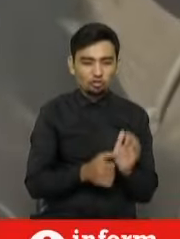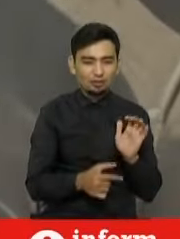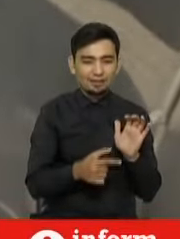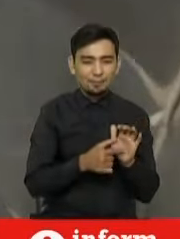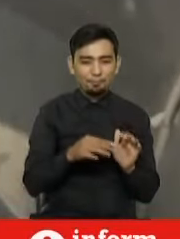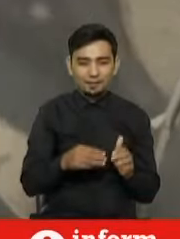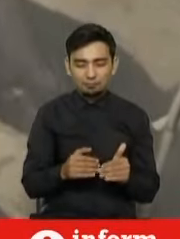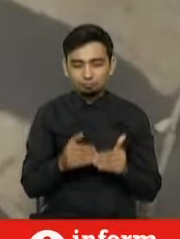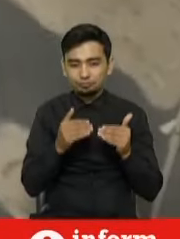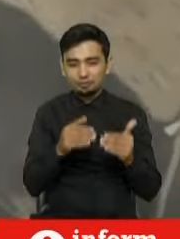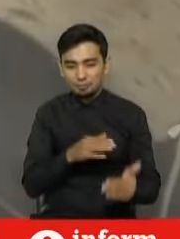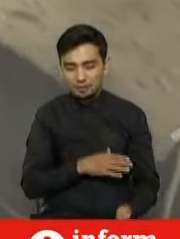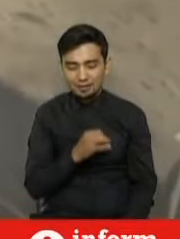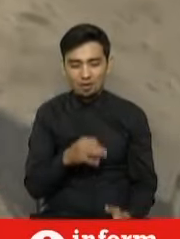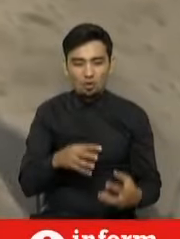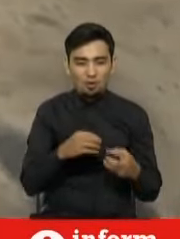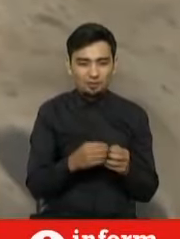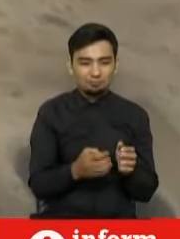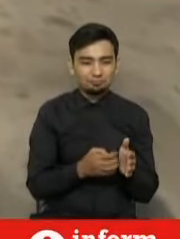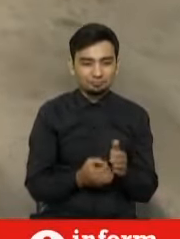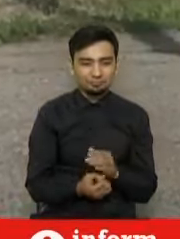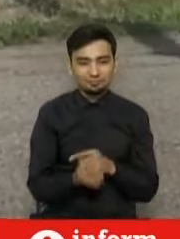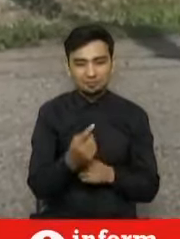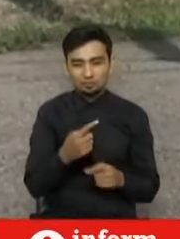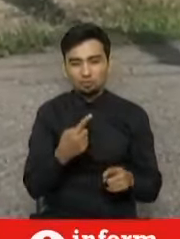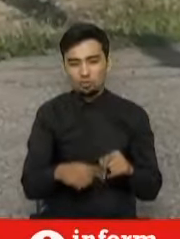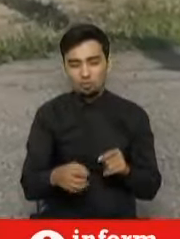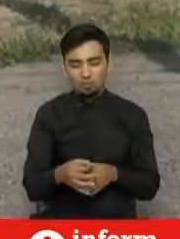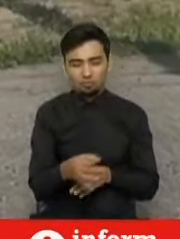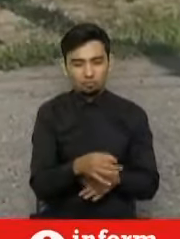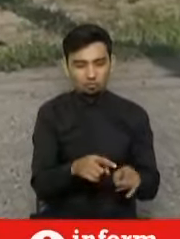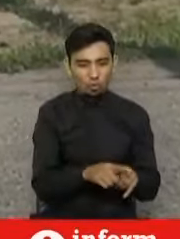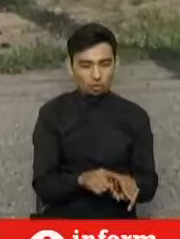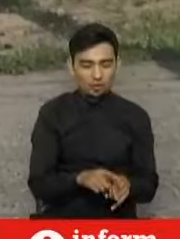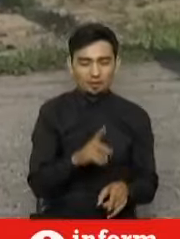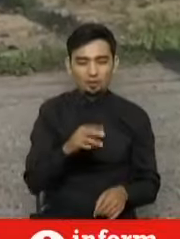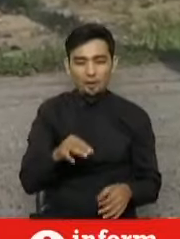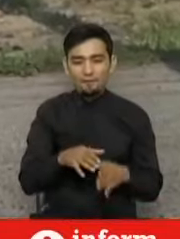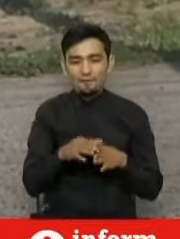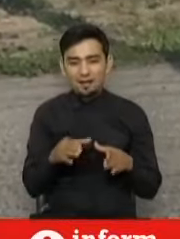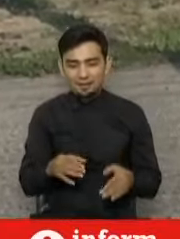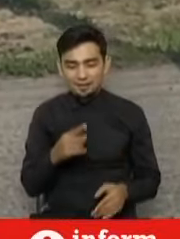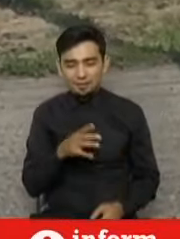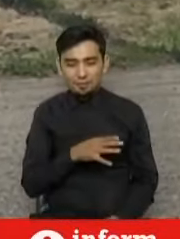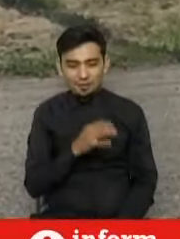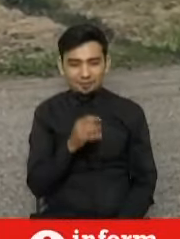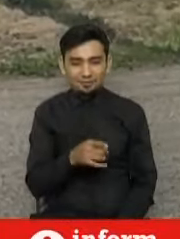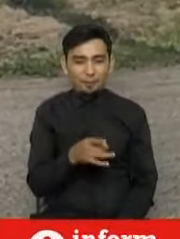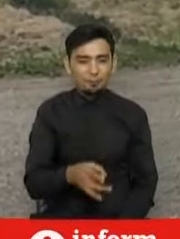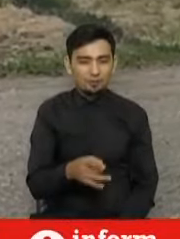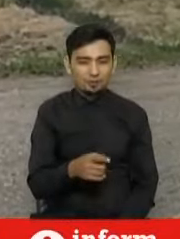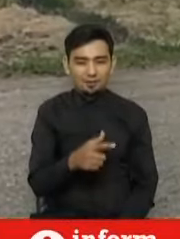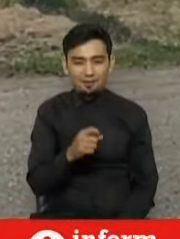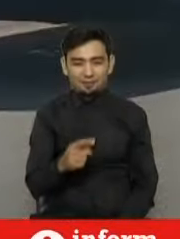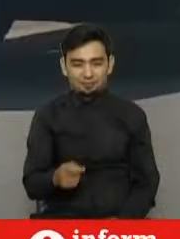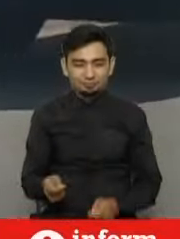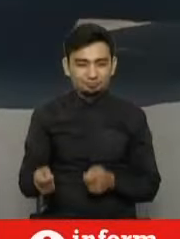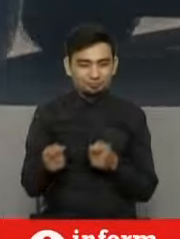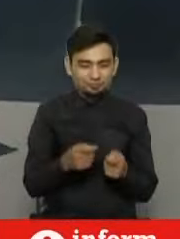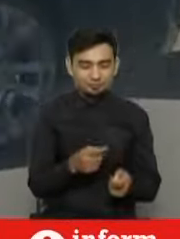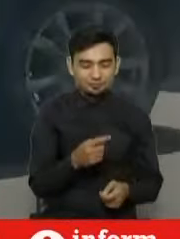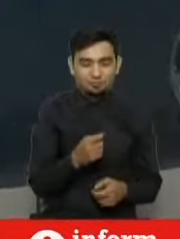дейін өскен, жалпы тапшылық өзге өңірлерде де байқалады. Бірақ жергілікті билік өкілдері аймақта бұл жағдай газ жеткізу